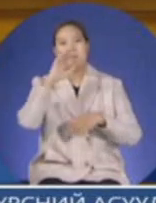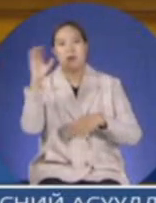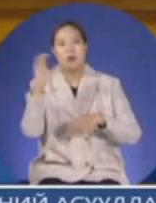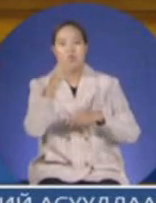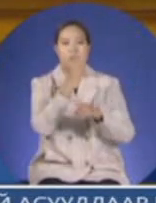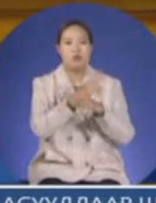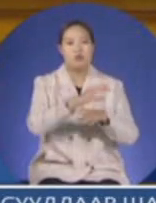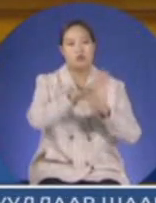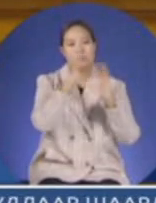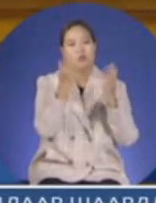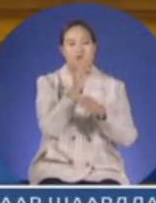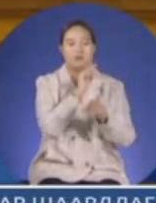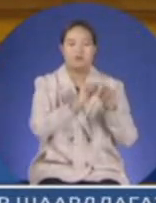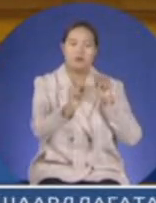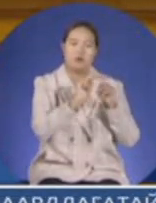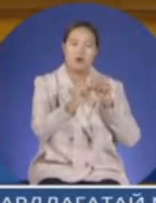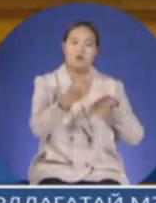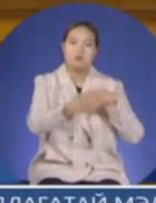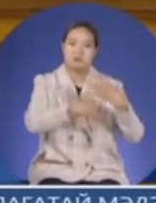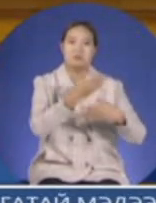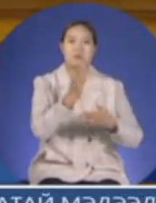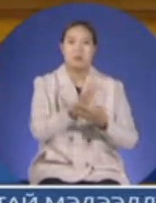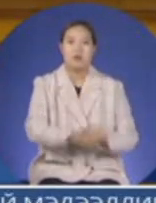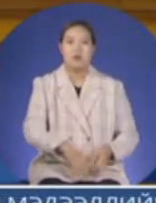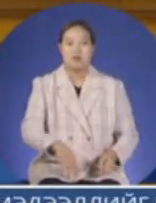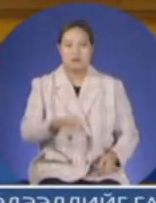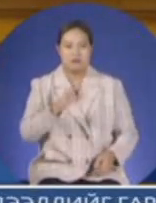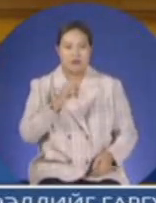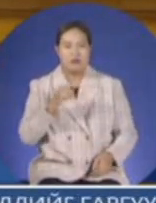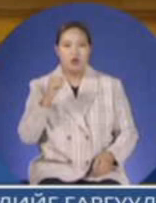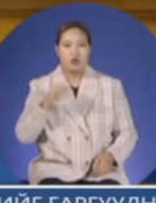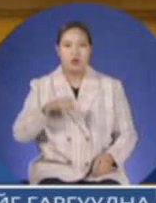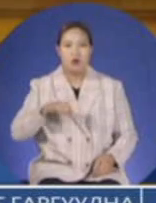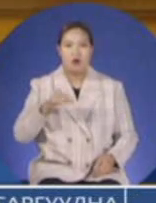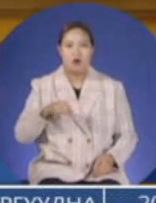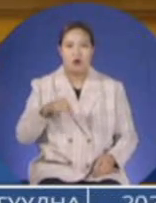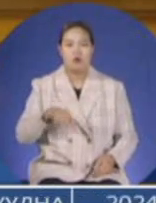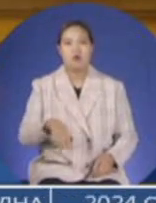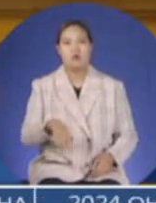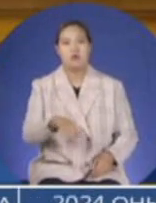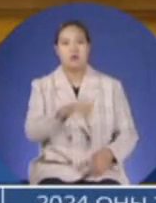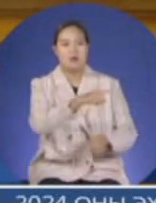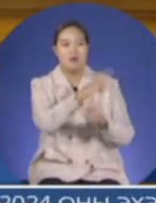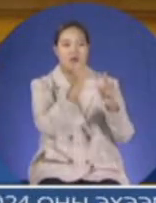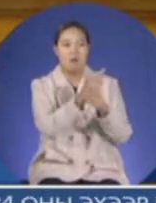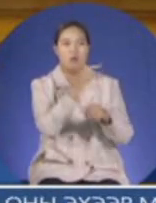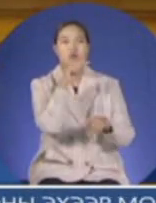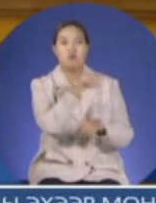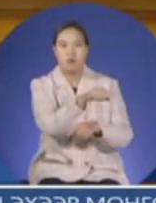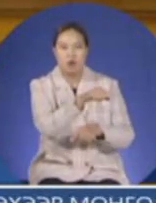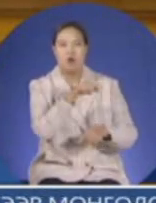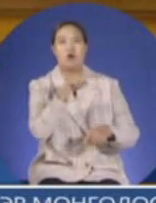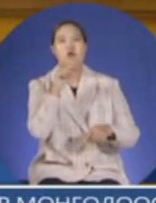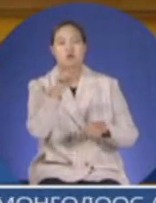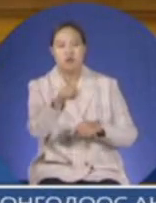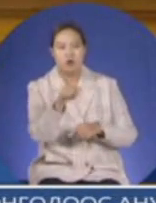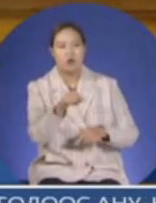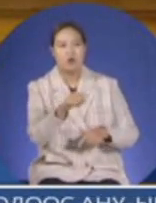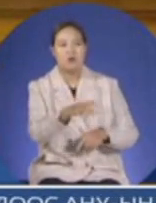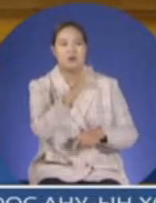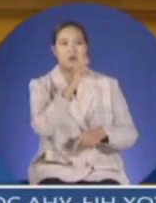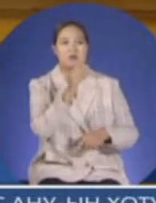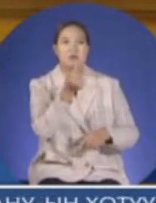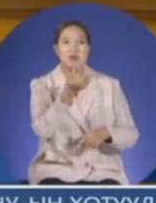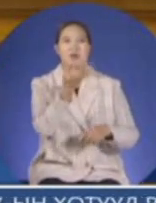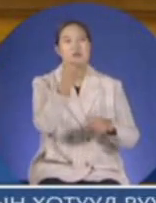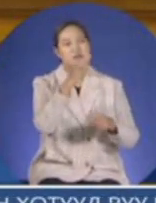байгууллагууд ажиллаж байгаа маа. Тэрнээс яг одоо өнөөдрийн байдлаар энэ хүн ийм гэм буруутай, энэ хүн тэчнээс төгрөгний